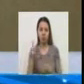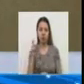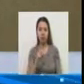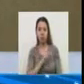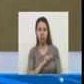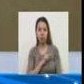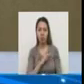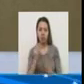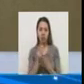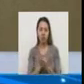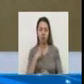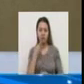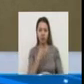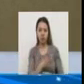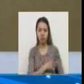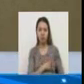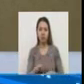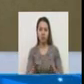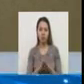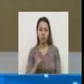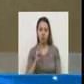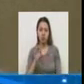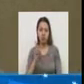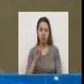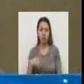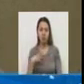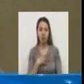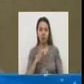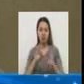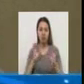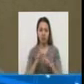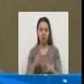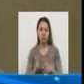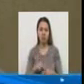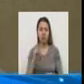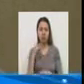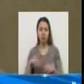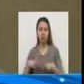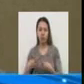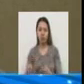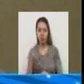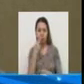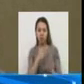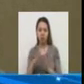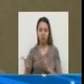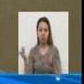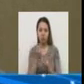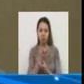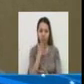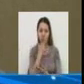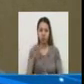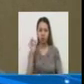экономикалық реформалар жайында айтқан болатын. Ал осы жолғы рухани жаңғырудың ұсынған мақаласы арқылы ол атадан мұра болып қалған салт-дәстүрімізді, мәдениетіміз